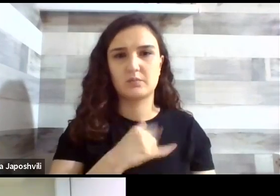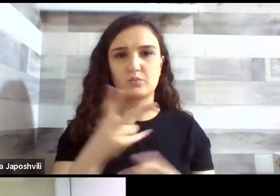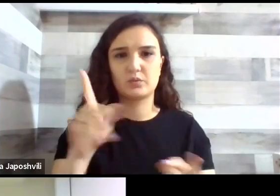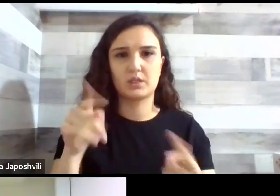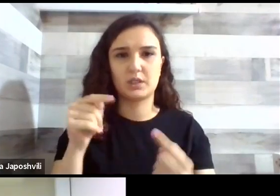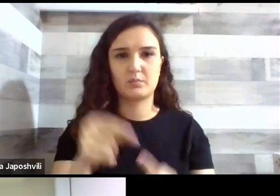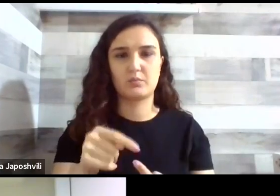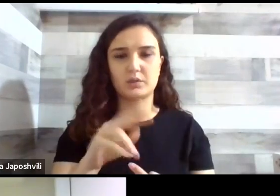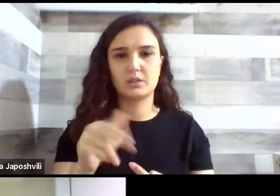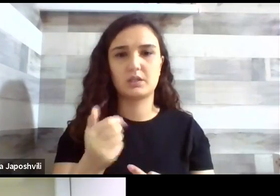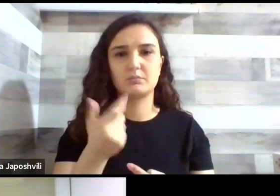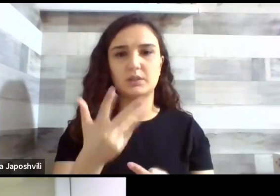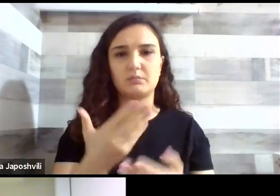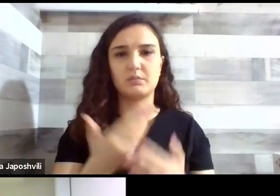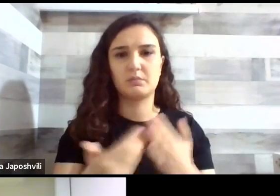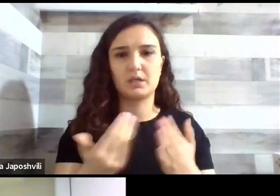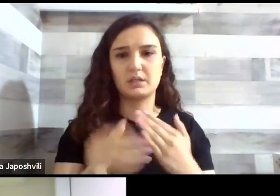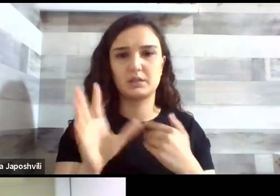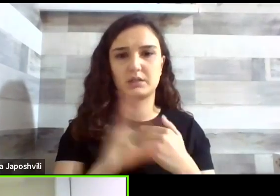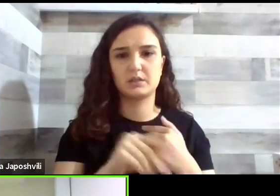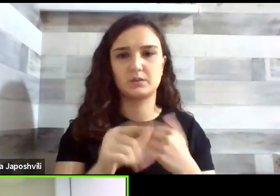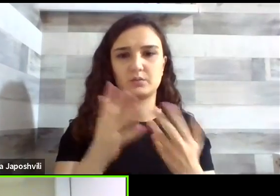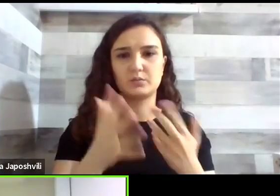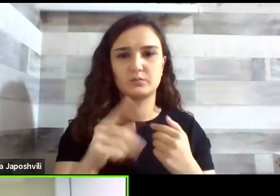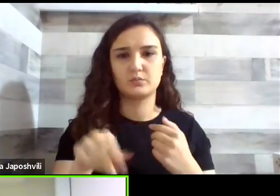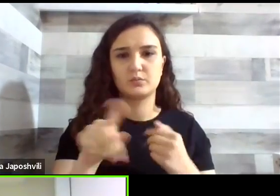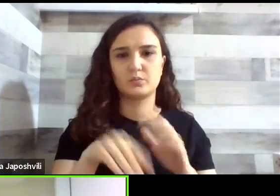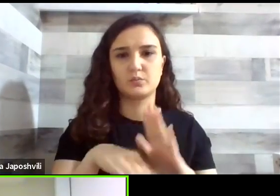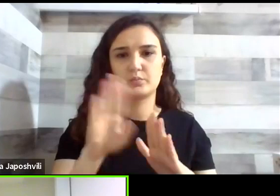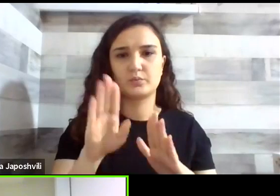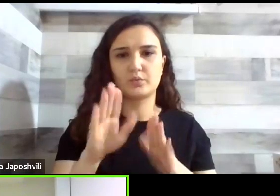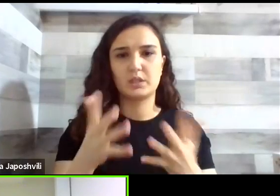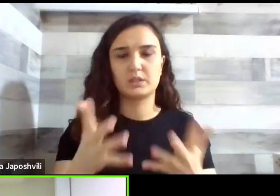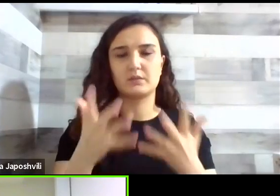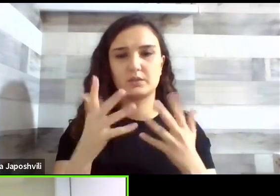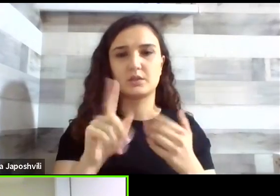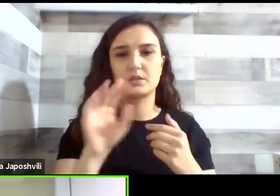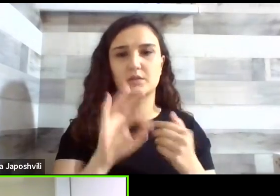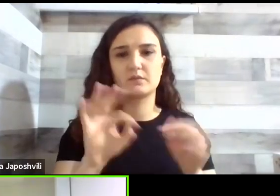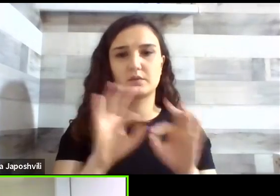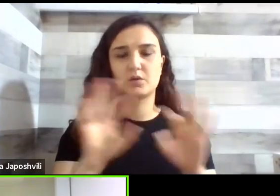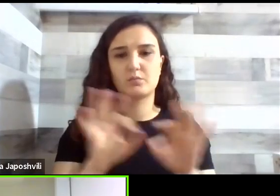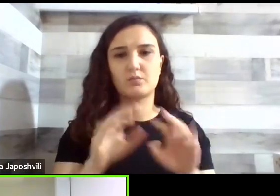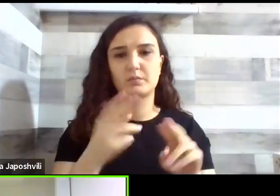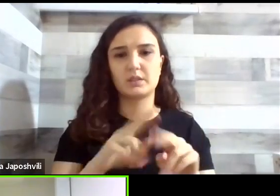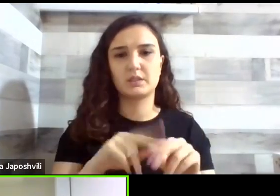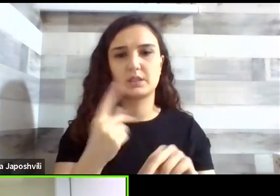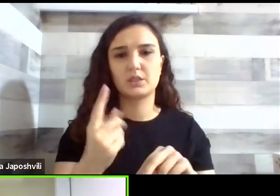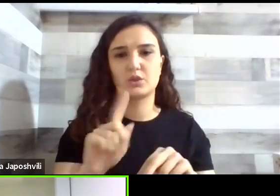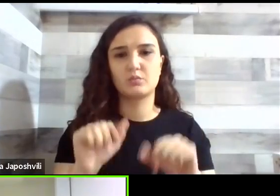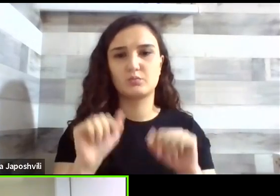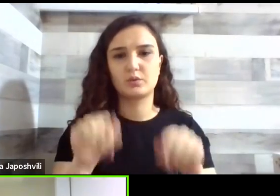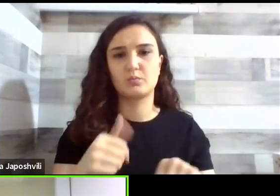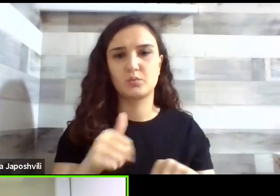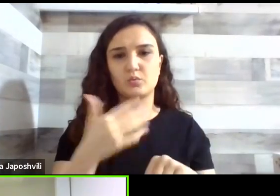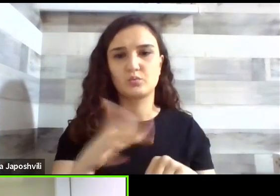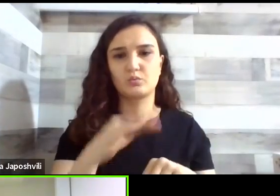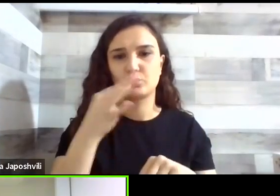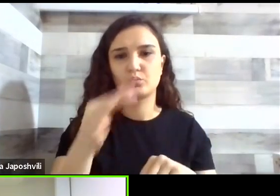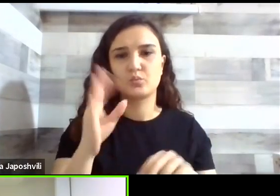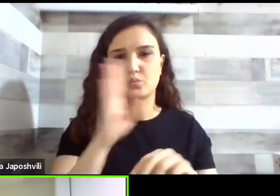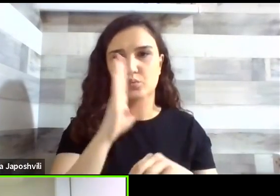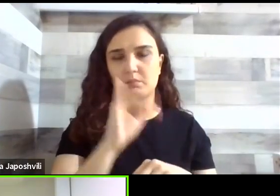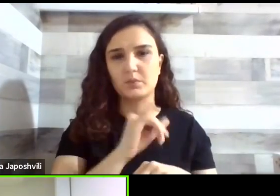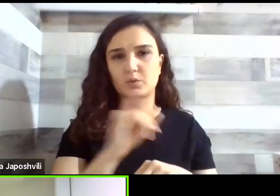და რამდენიმე მაგალითი, რა ვიცი, თუ უფრო გაათვალსაჩინებს, რაზეც საუბრობ, ხო? ეს ერთი რომ შეიძლება როგორც გითხარ, უამიდობის